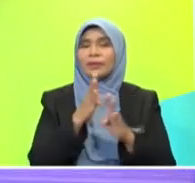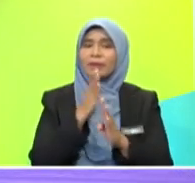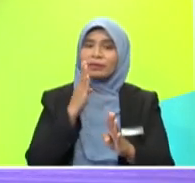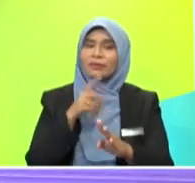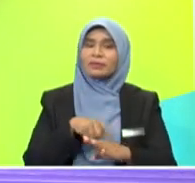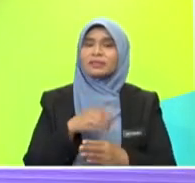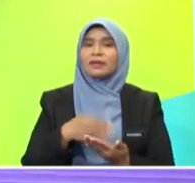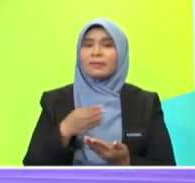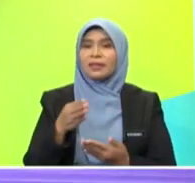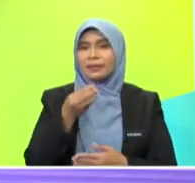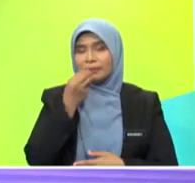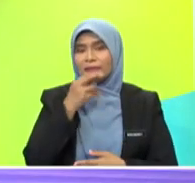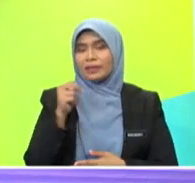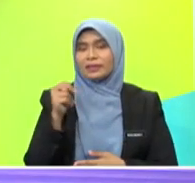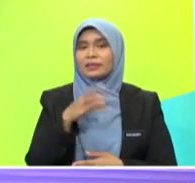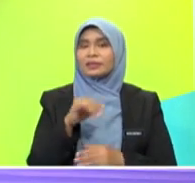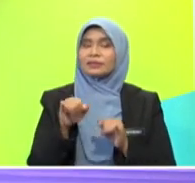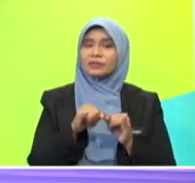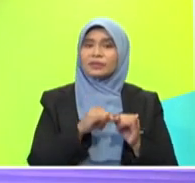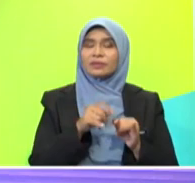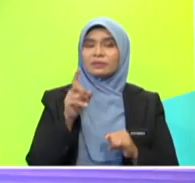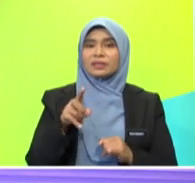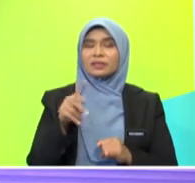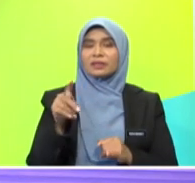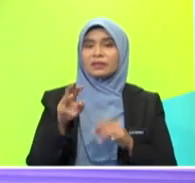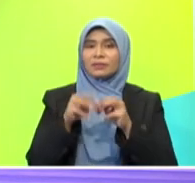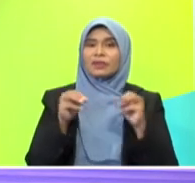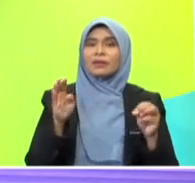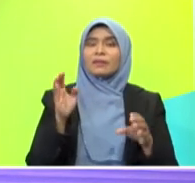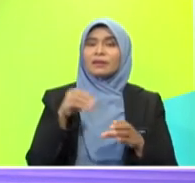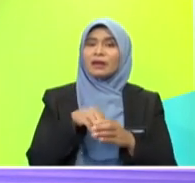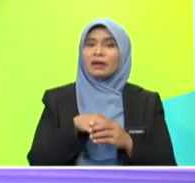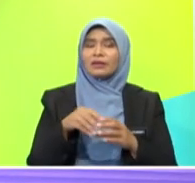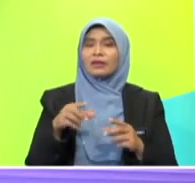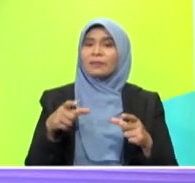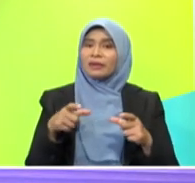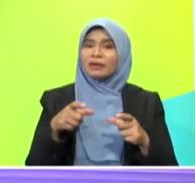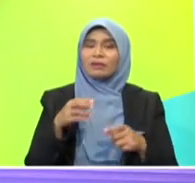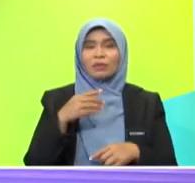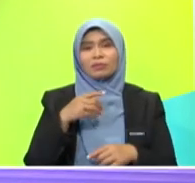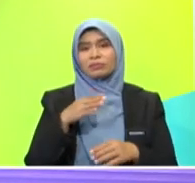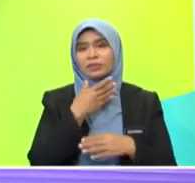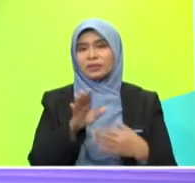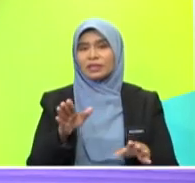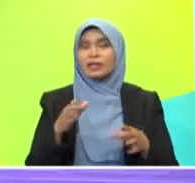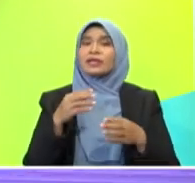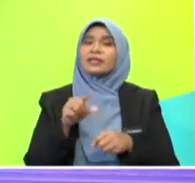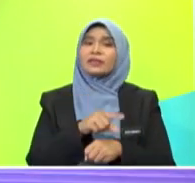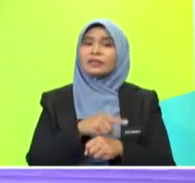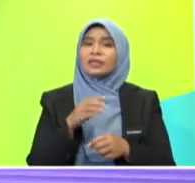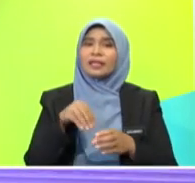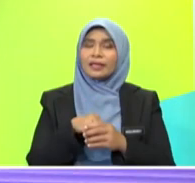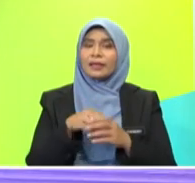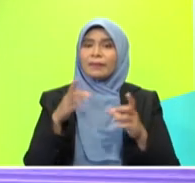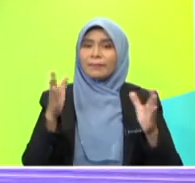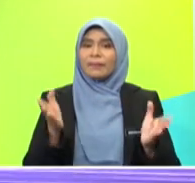membeli makanan dan juga memastikan murid memasokkan semua pinggang mangkuk yang telah digunakan ke dalam mesin